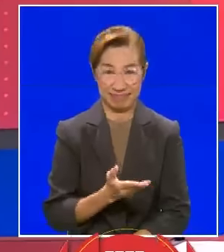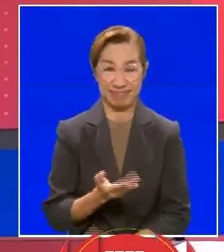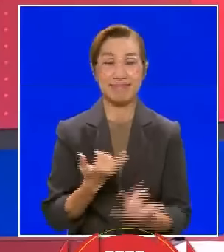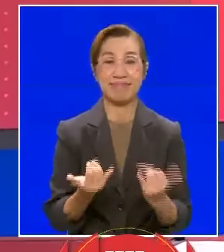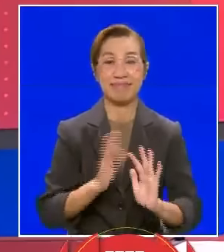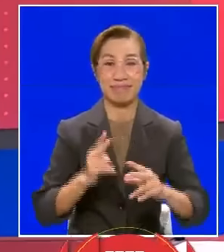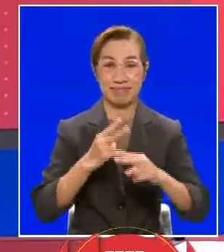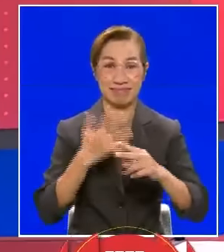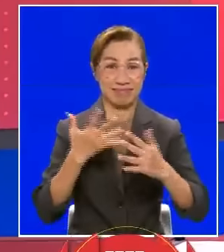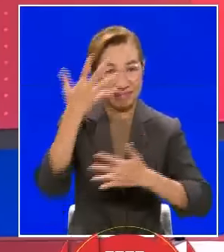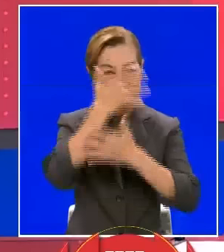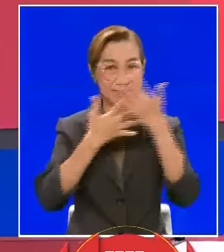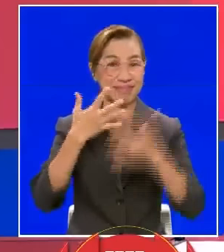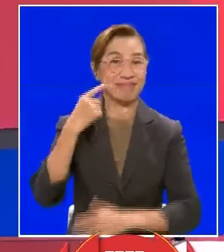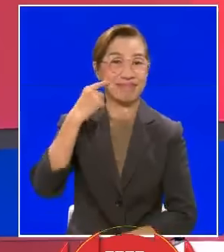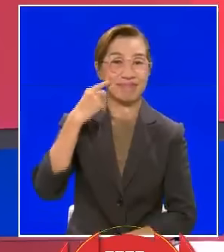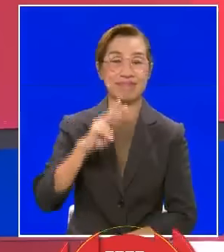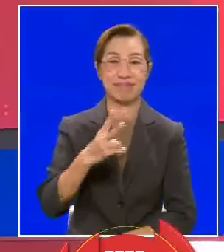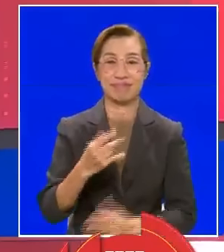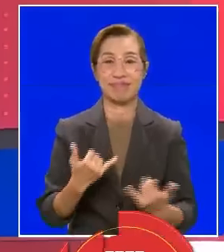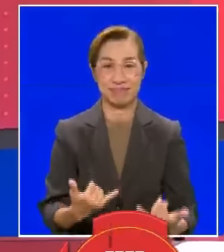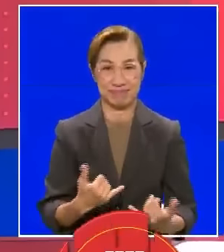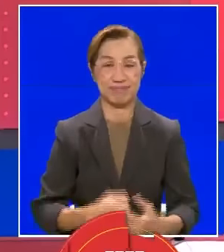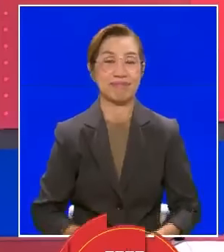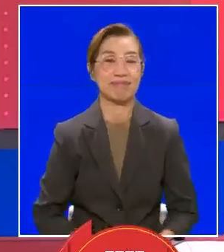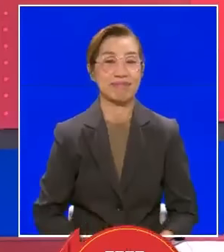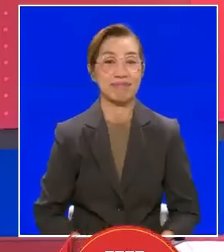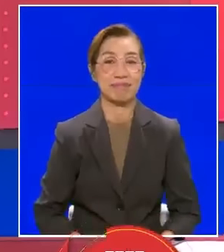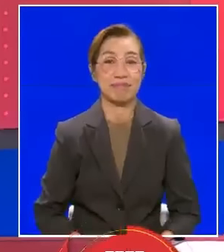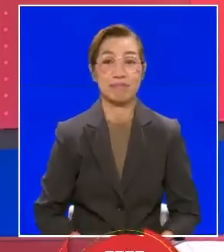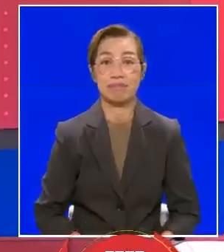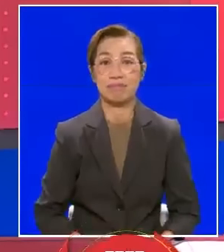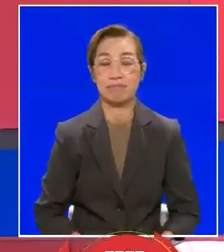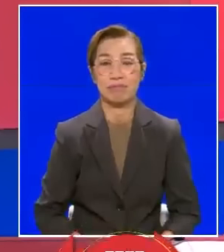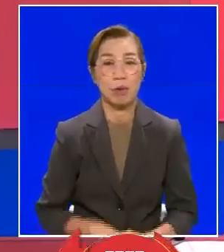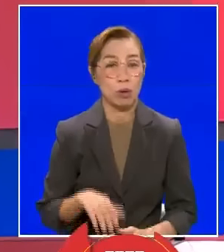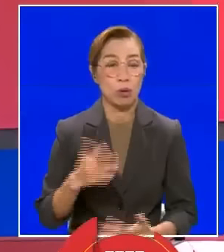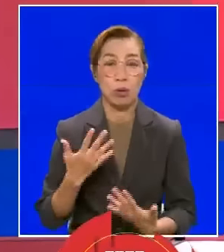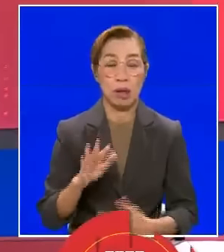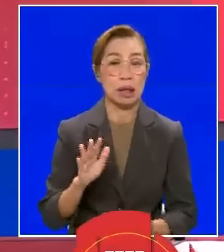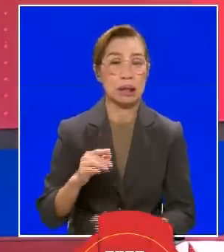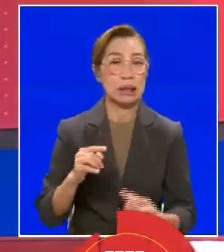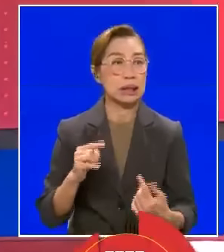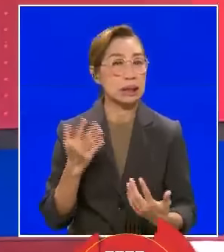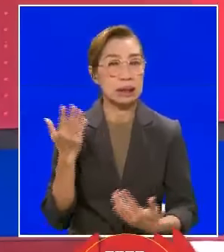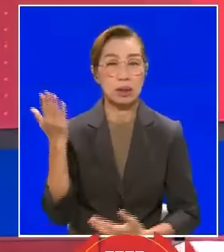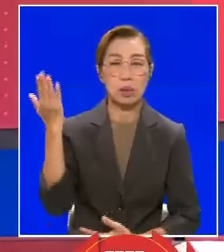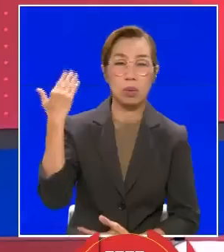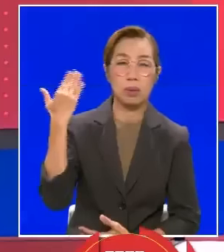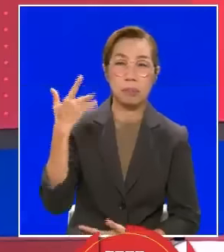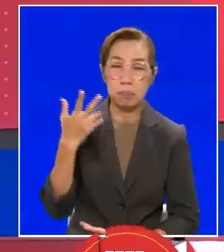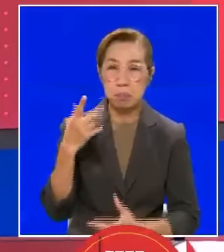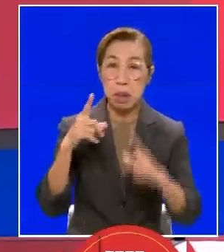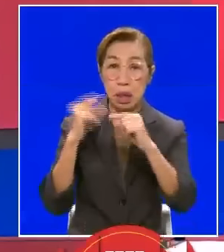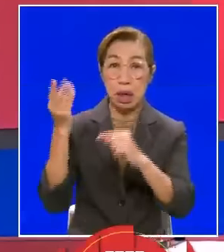ธ์แหลมหลวงล่ามภาษามือของเราอาจารย์จันทราสุขสัจธรรมค่ะ ครับโอ้ท่านผู้ชมครับจากกรณีที่เกิดขึ้นเนี่ยมันต